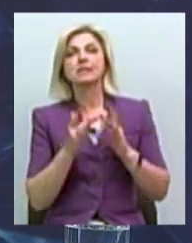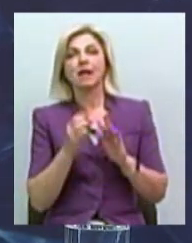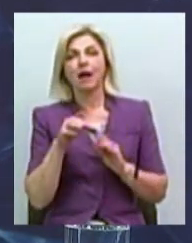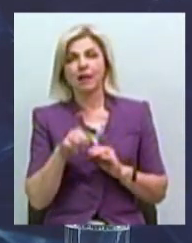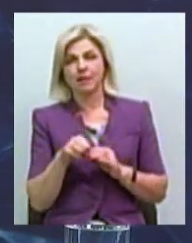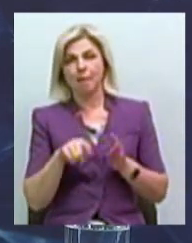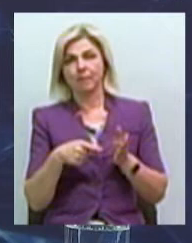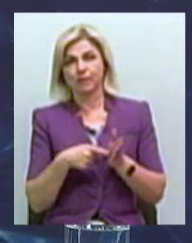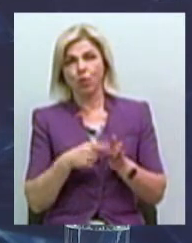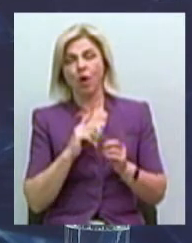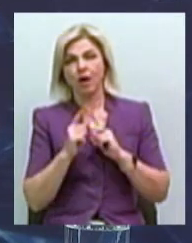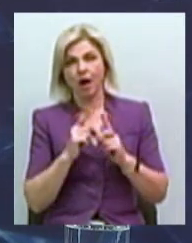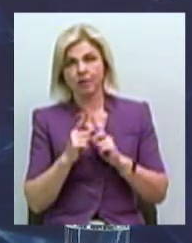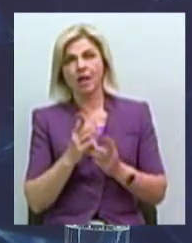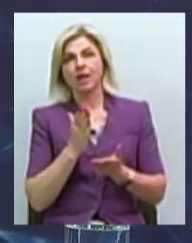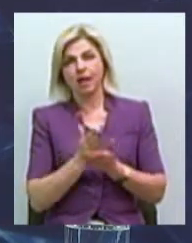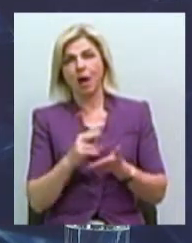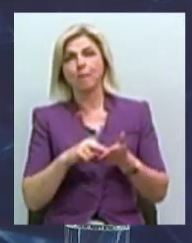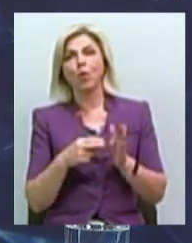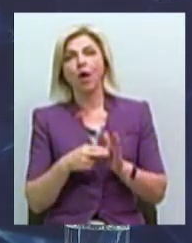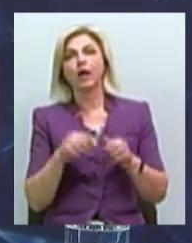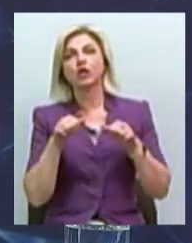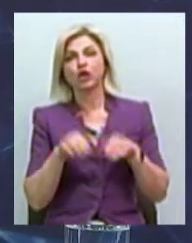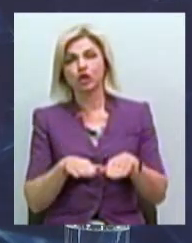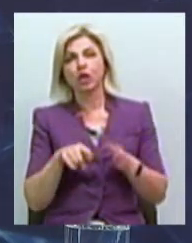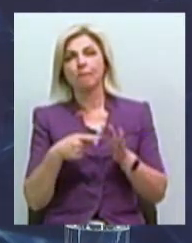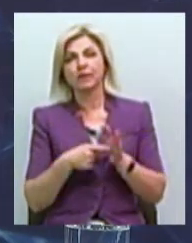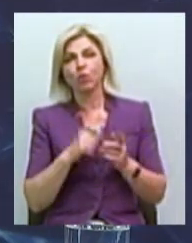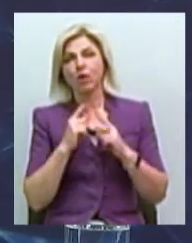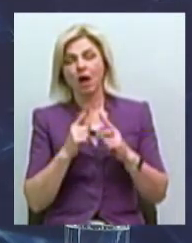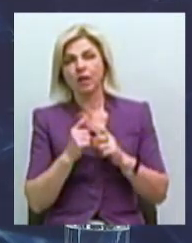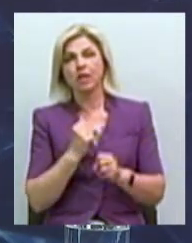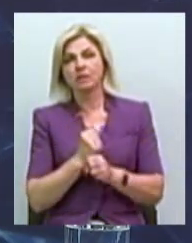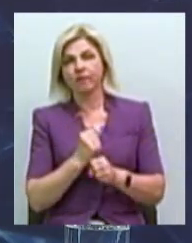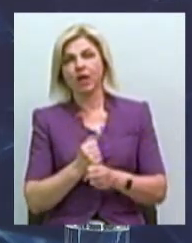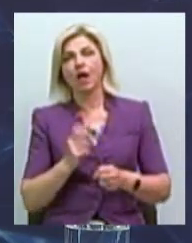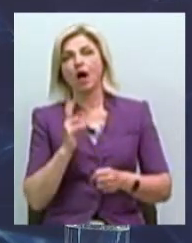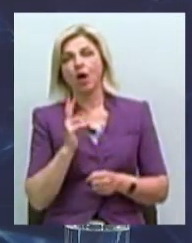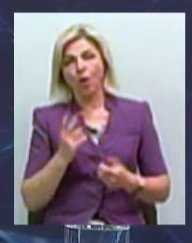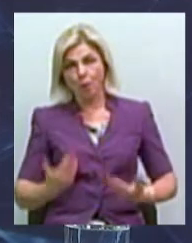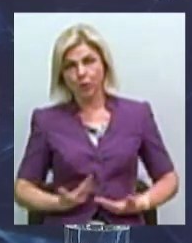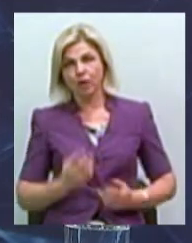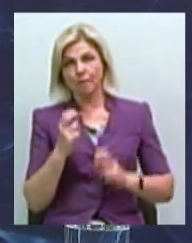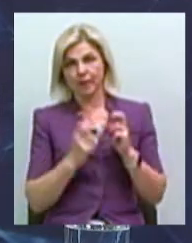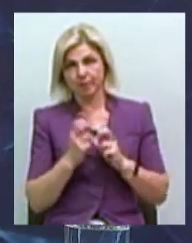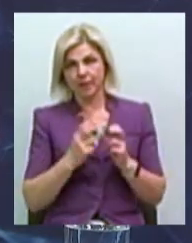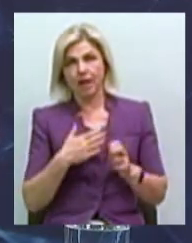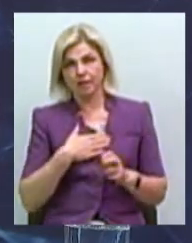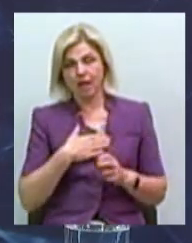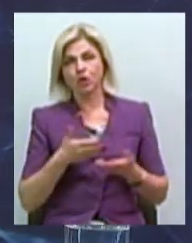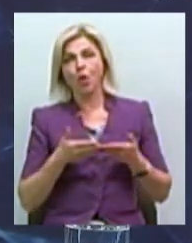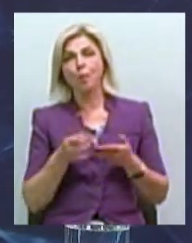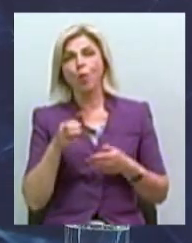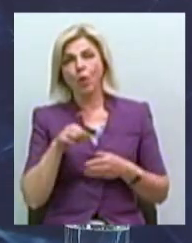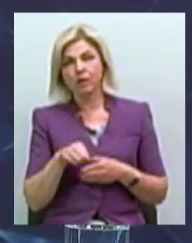є проєкт рішення міської ради про створення КП, комунального підприємства муніципального нашого міського, порт